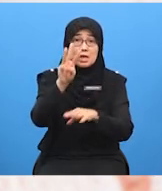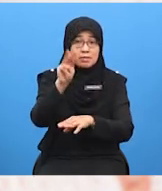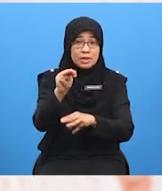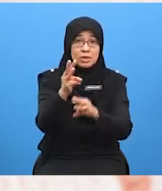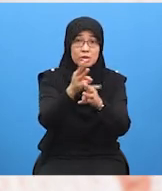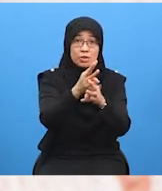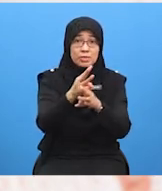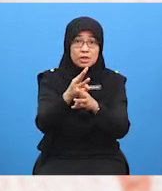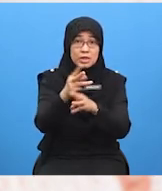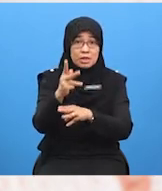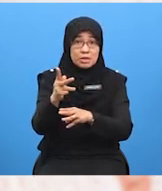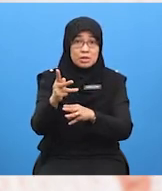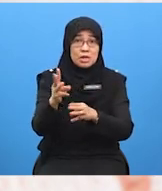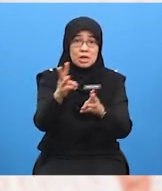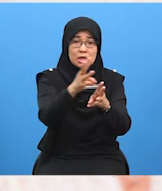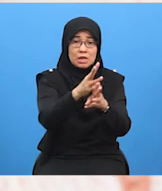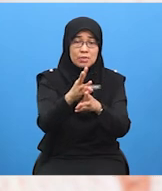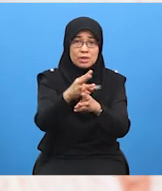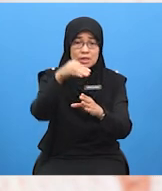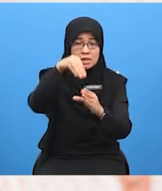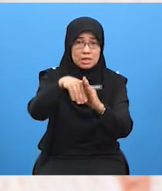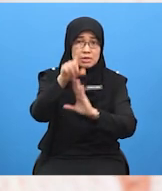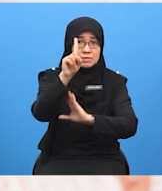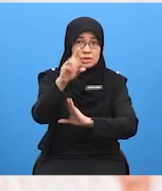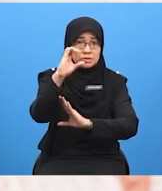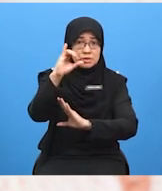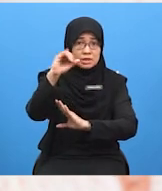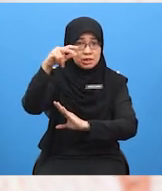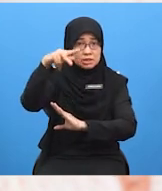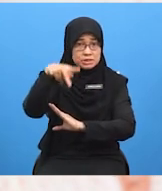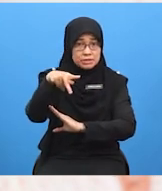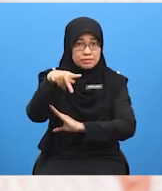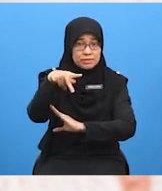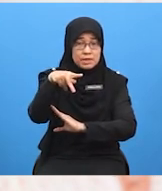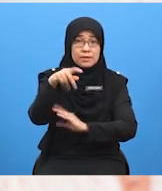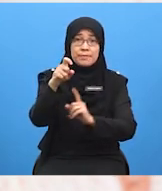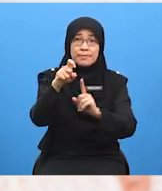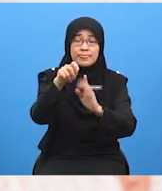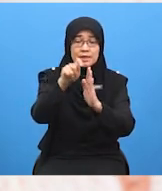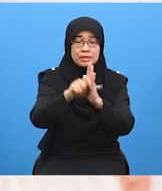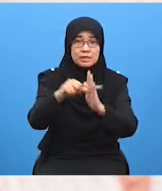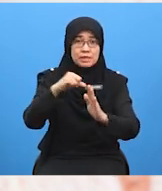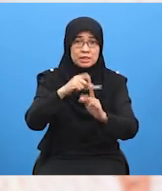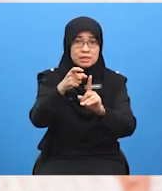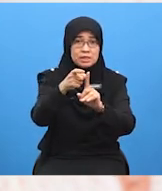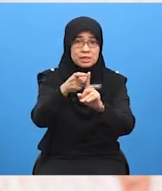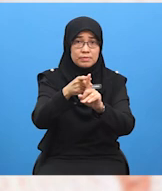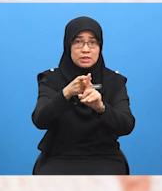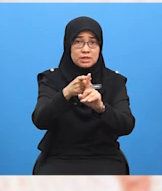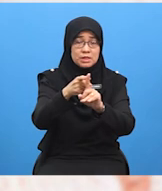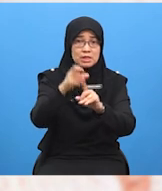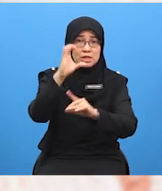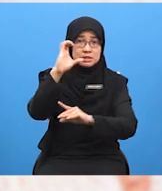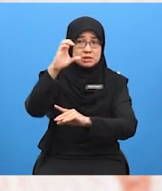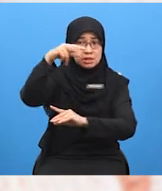ialah peranti kawalan dalam satu chip. Peranti kawalan ini terdiri daripada unit pemprosesan